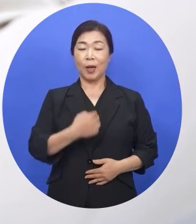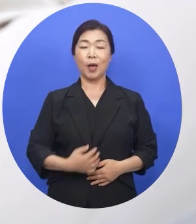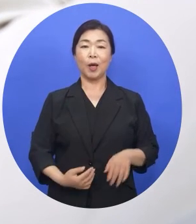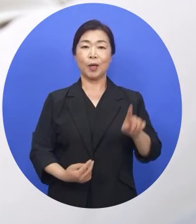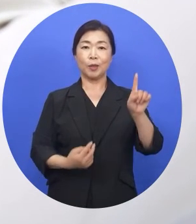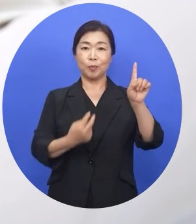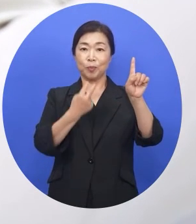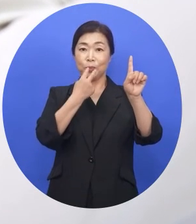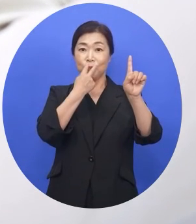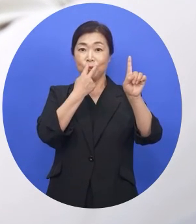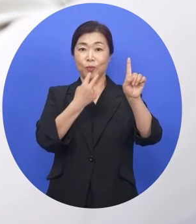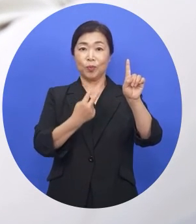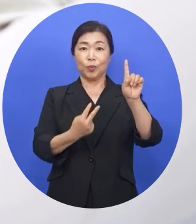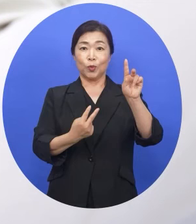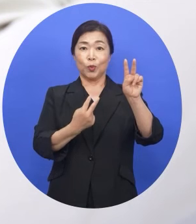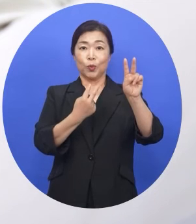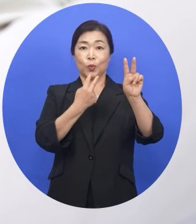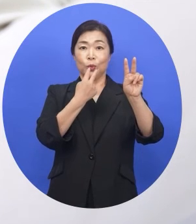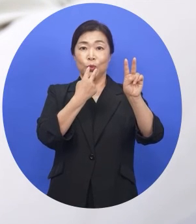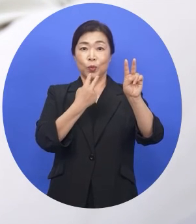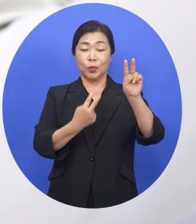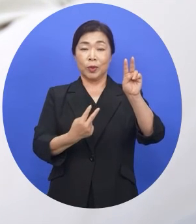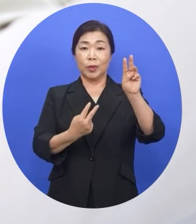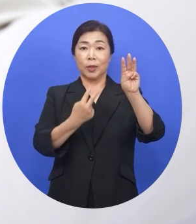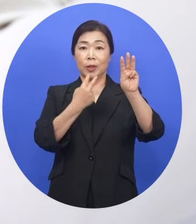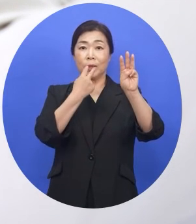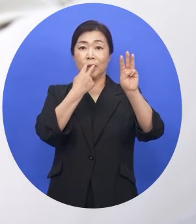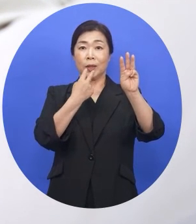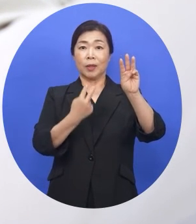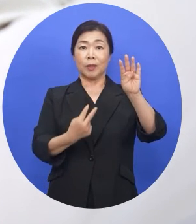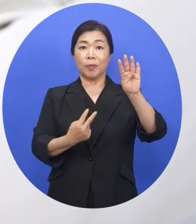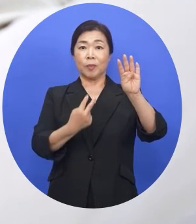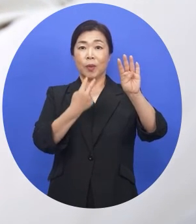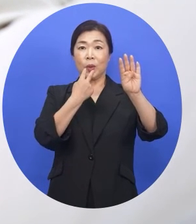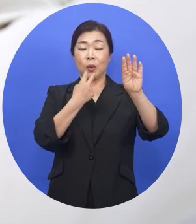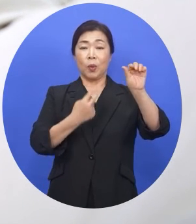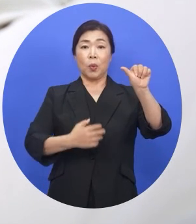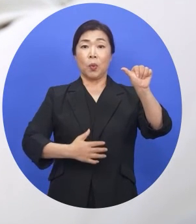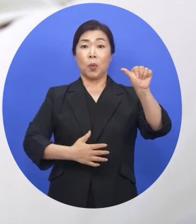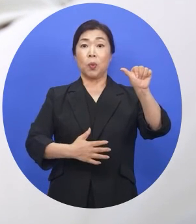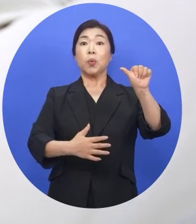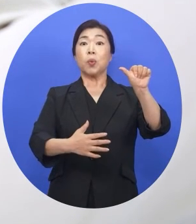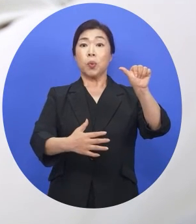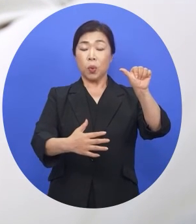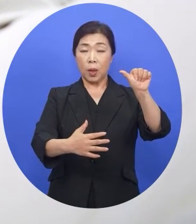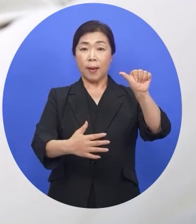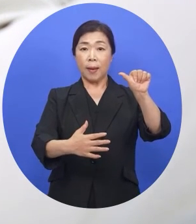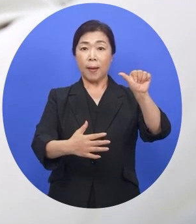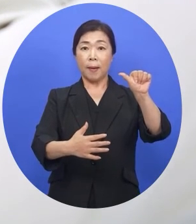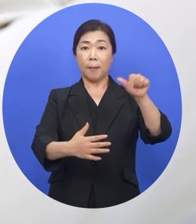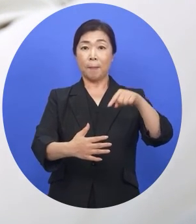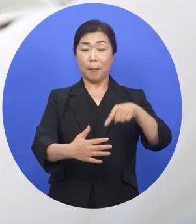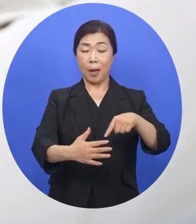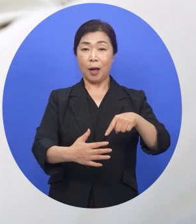들이쉬고 하나, 둘, 셋, 넷, 다섯.